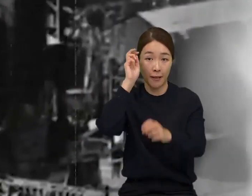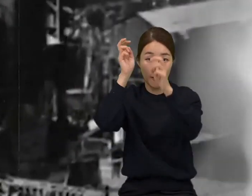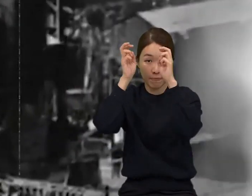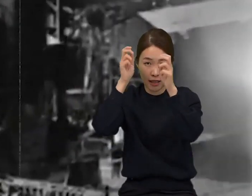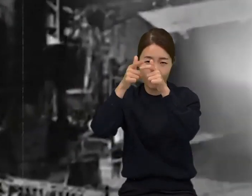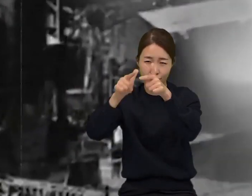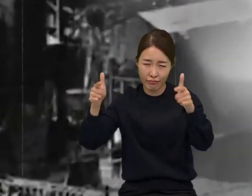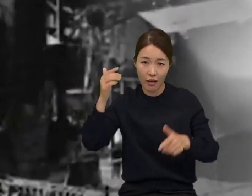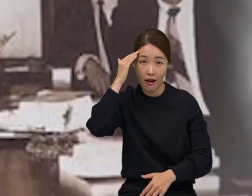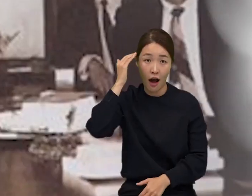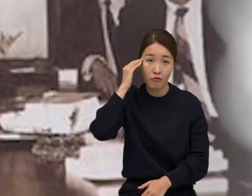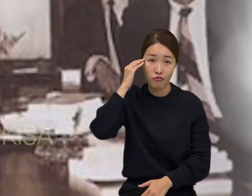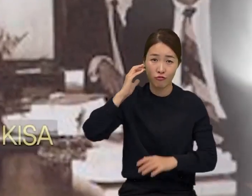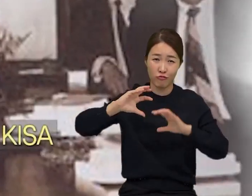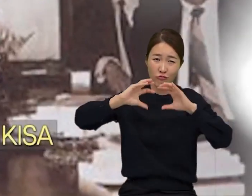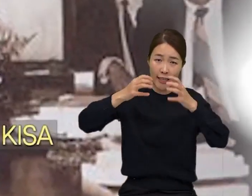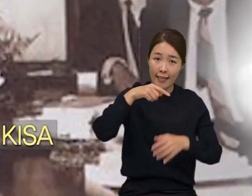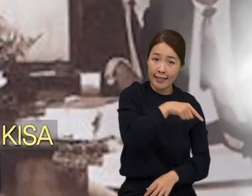미국의 제철업자 등은